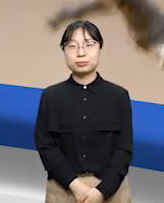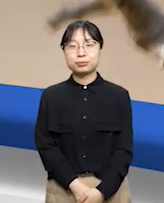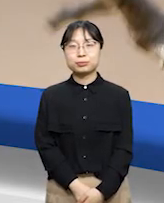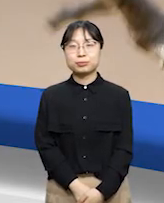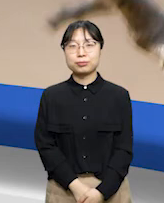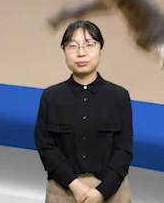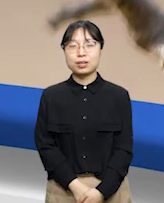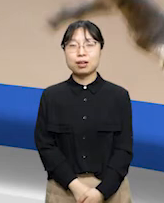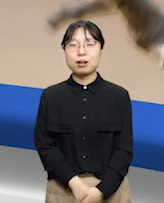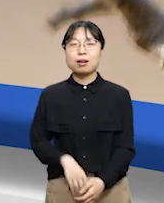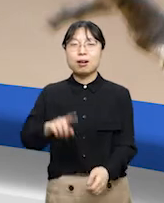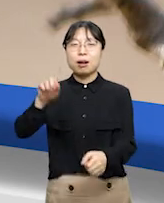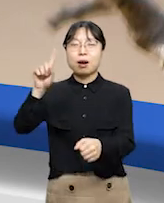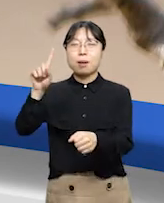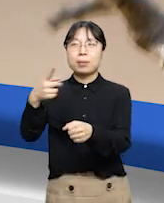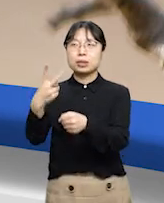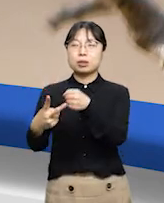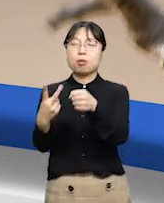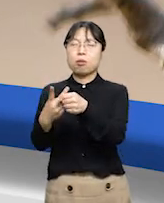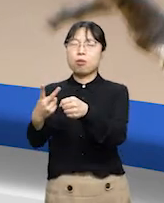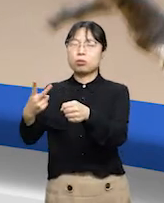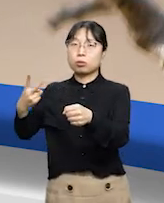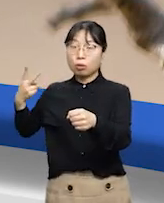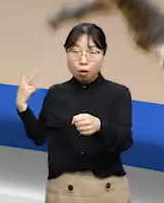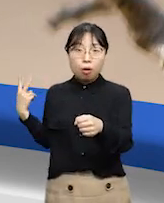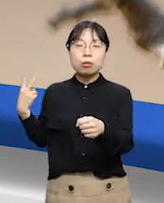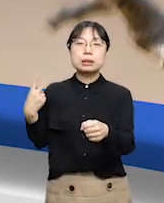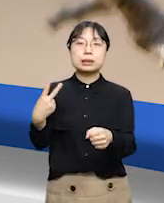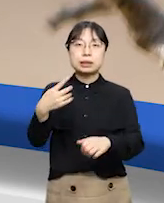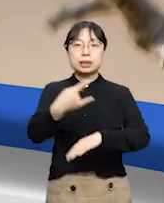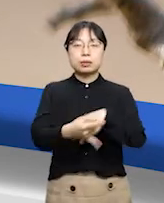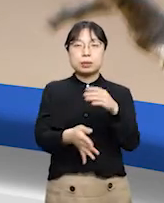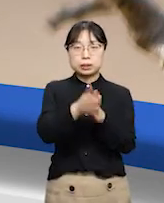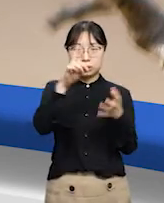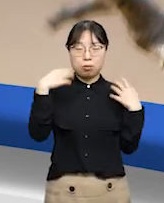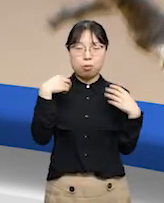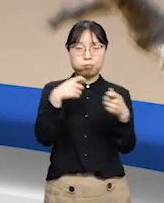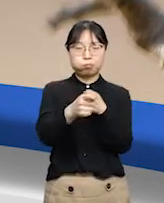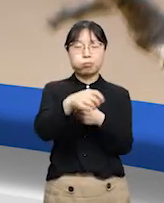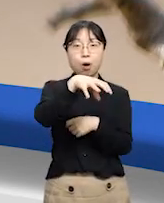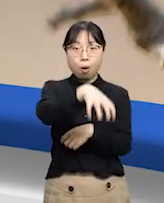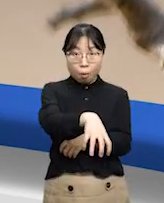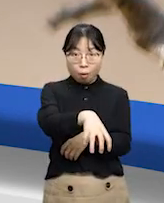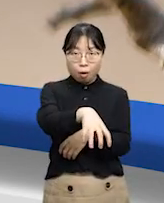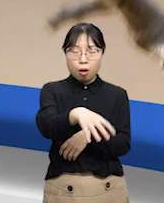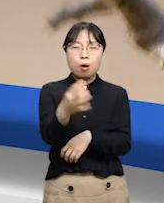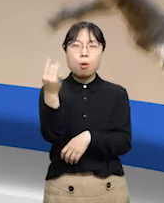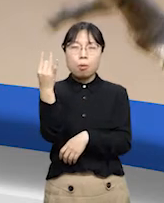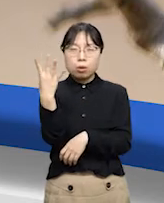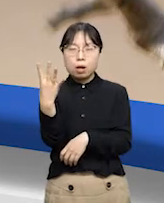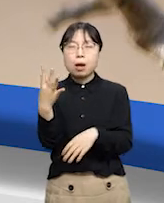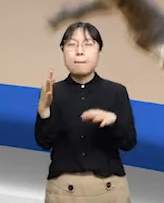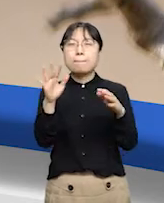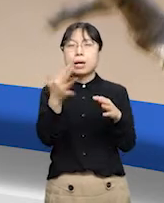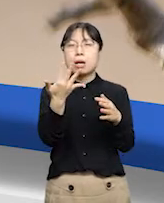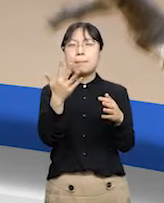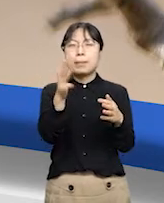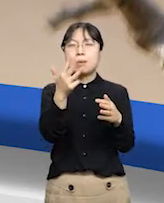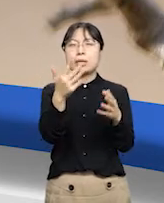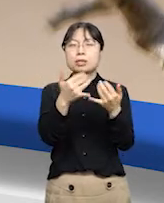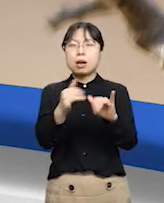지금으로부터 102년 전 의왕시청 별관 자리에서는 약 800명의 군중이 모여 대한독립만세를